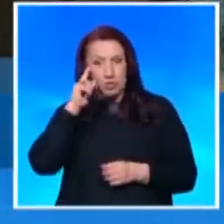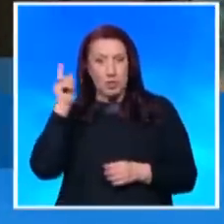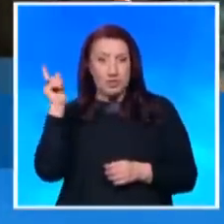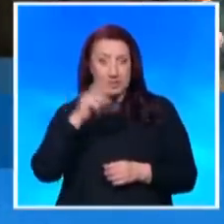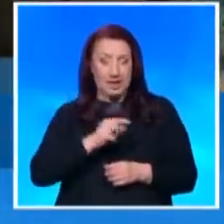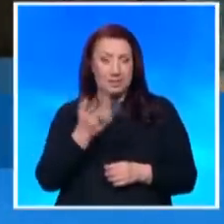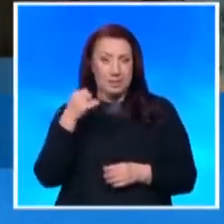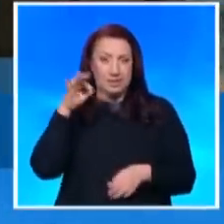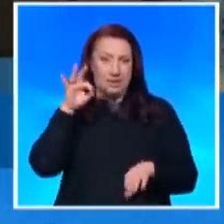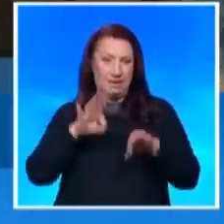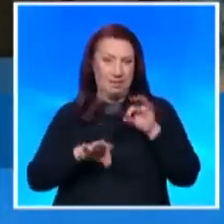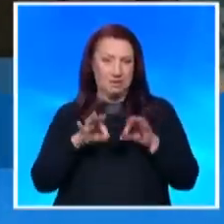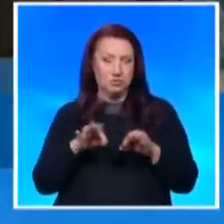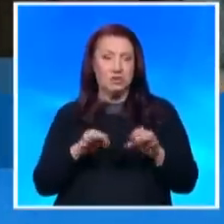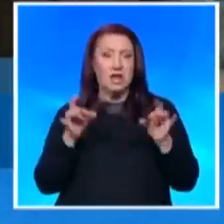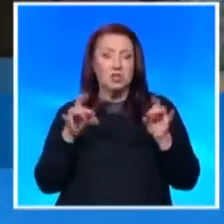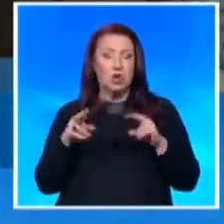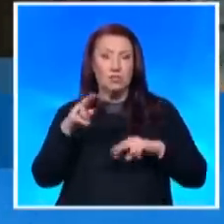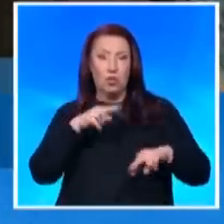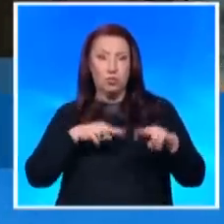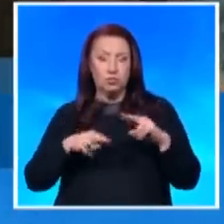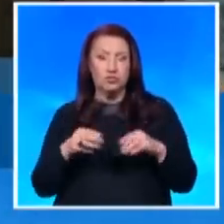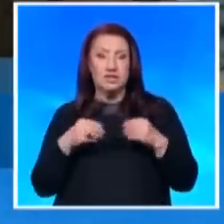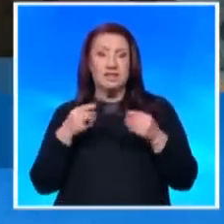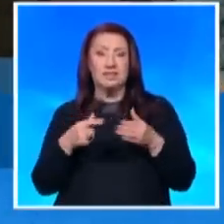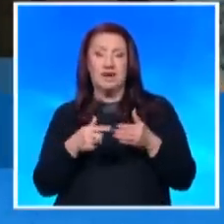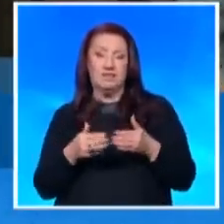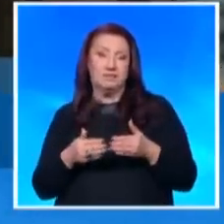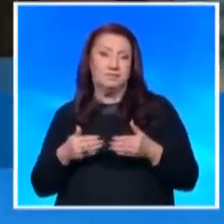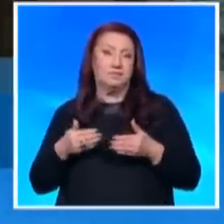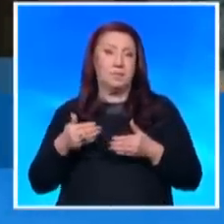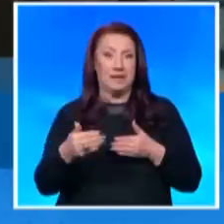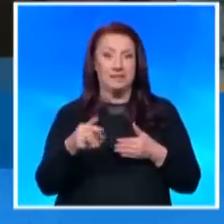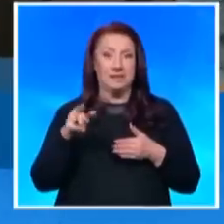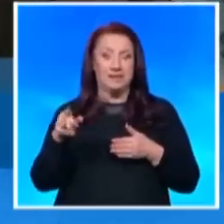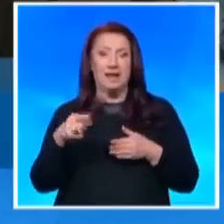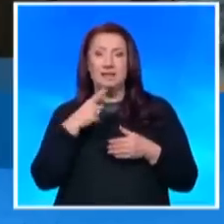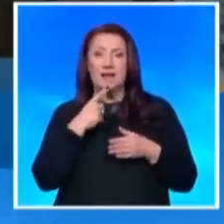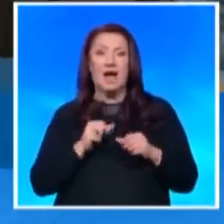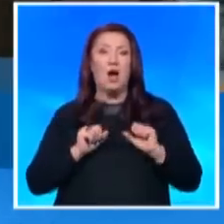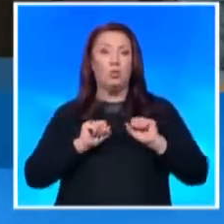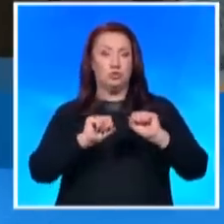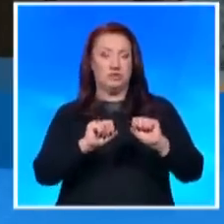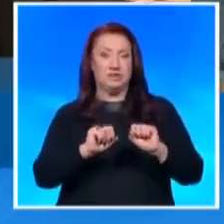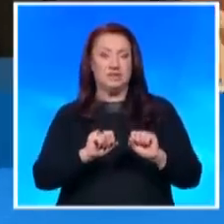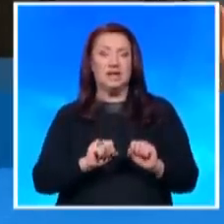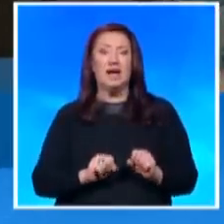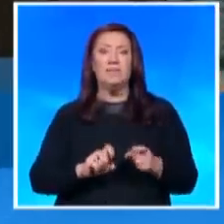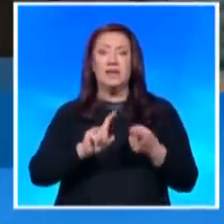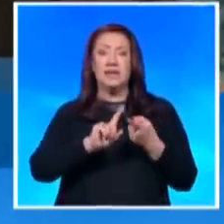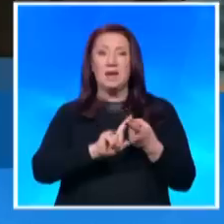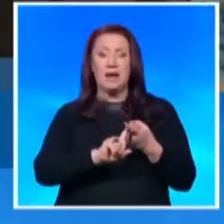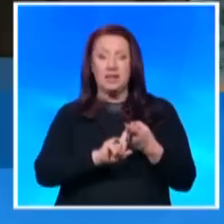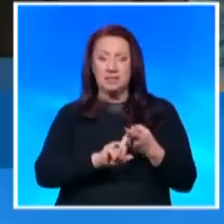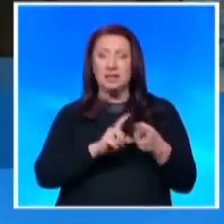вота, ново социологическо проучване даде преднина на кандидата на Обединената опозиция Кемал Кълъчдароглу. Битката